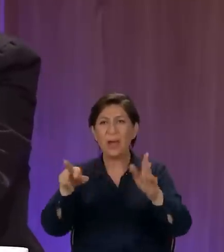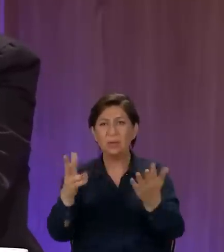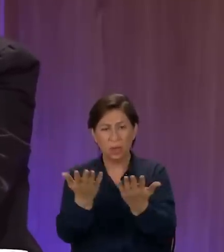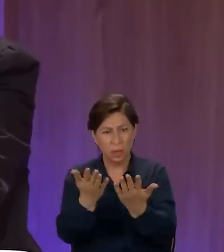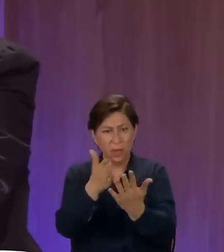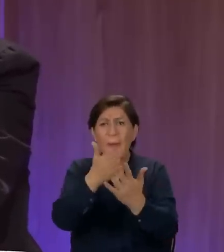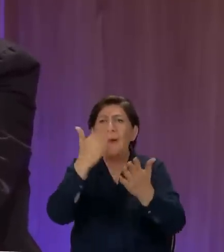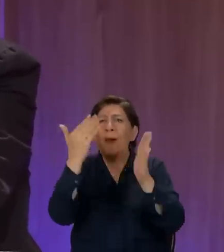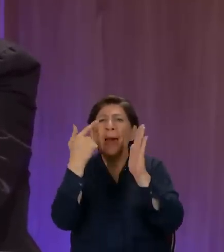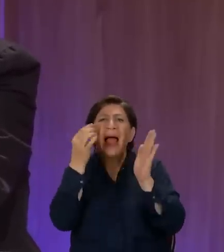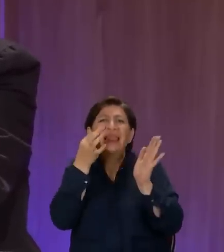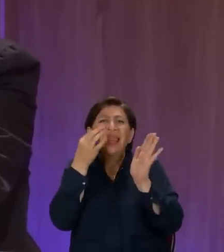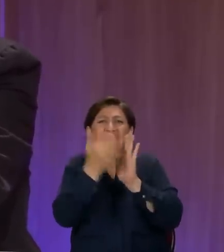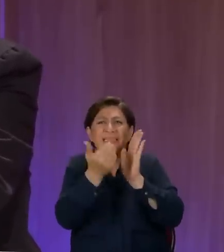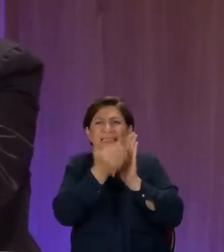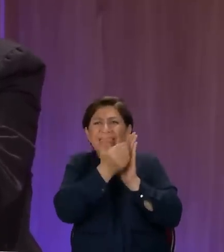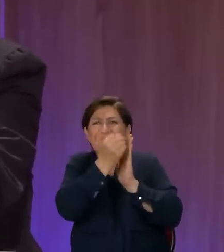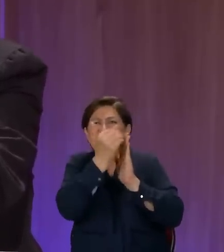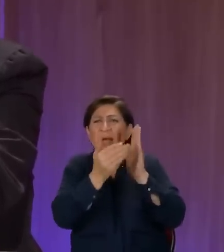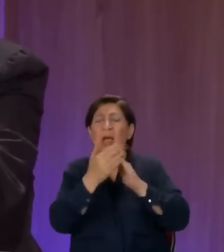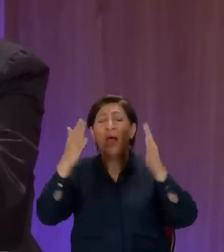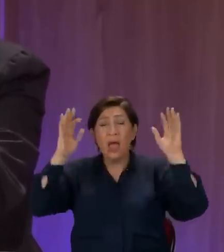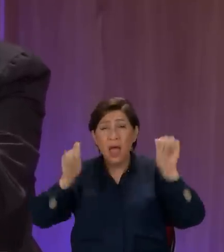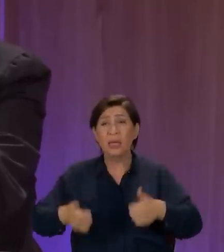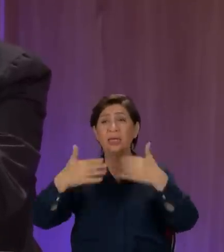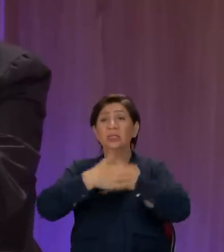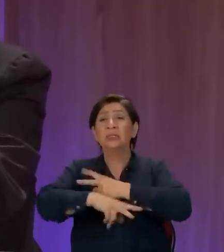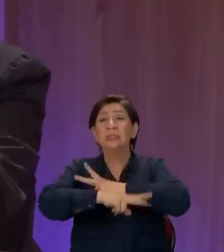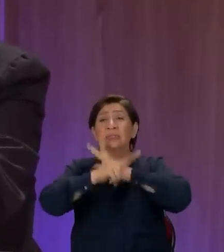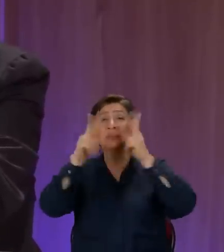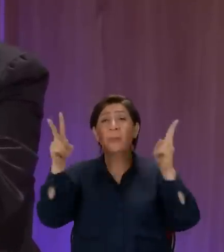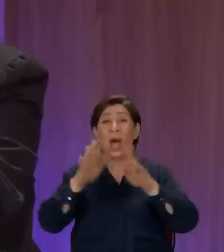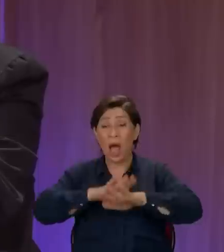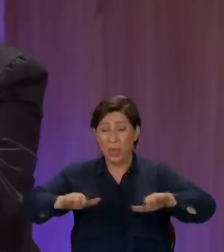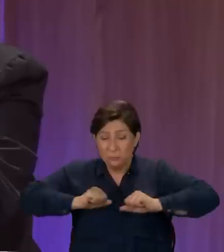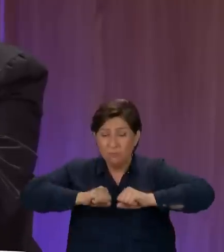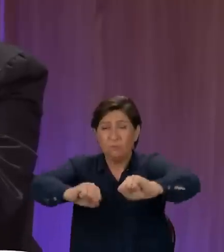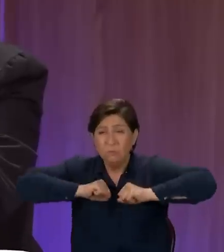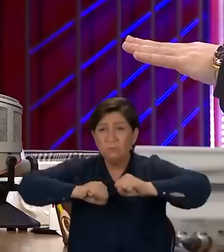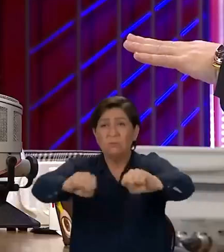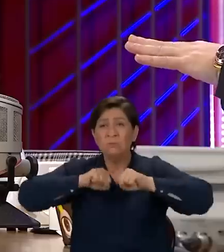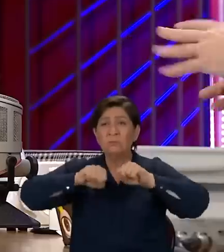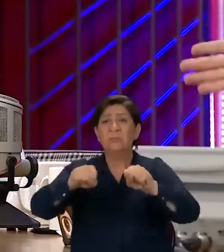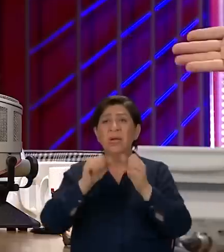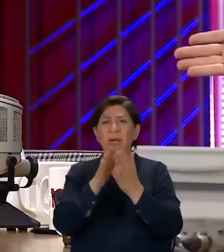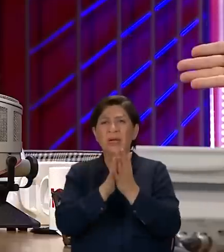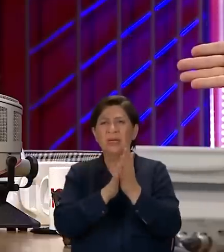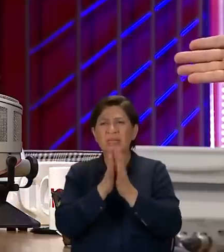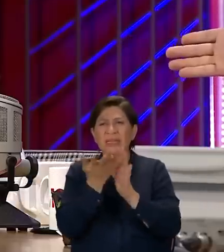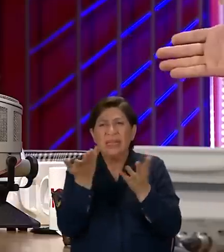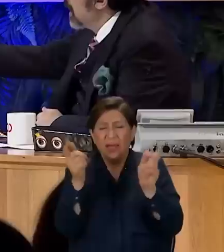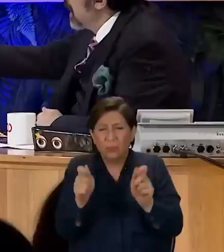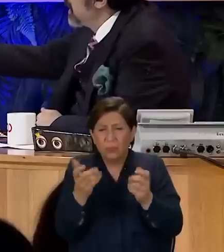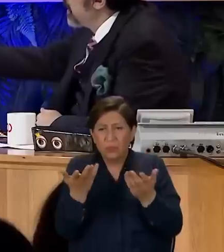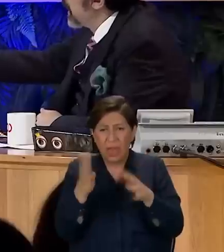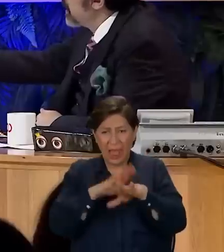Hakikaten paramparça elleri. Her gece dedi sabaha kadar dedi halıları siliyorum dedi. Böyle bir şey niye yapıyorsun